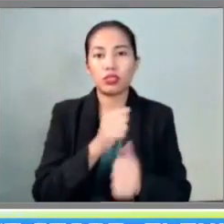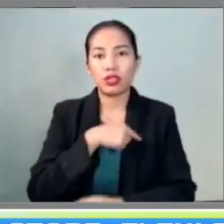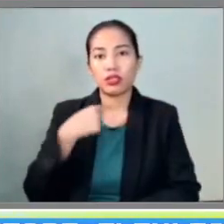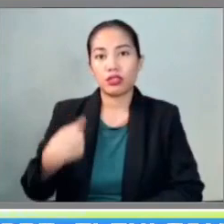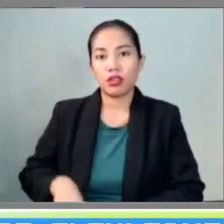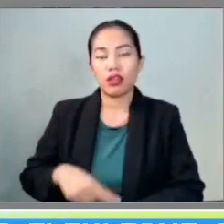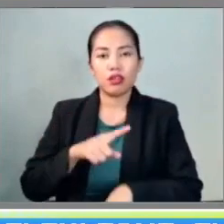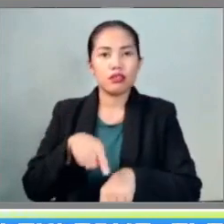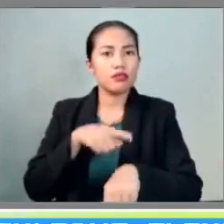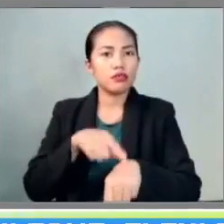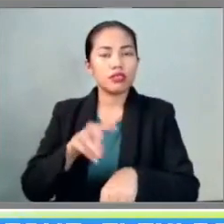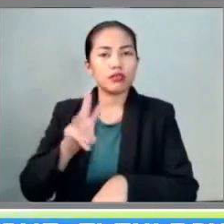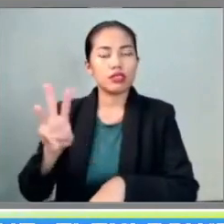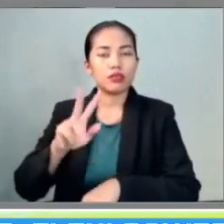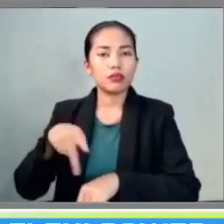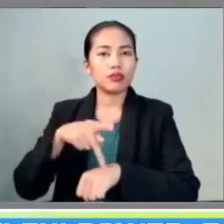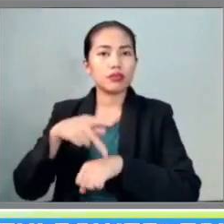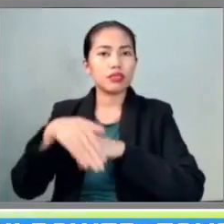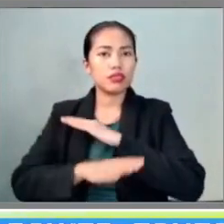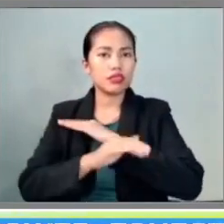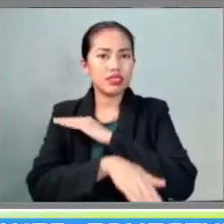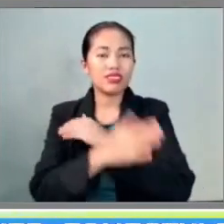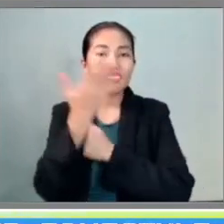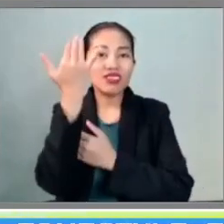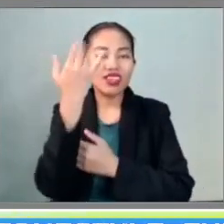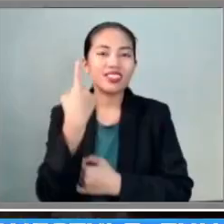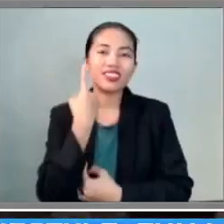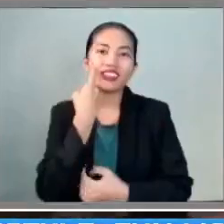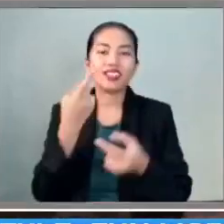sa pagitan ng mga barko ng China at Pilipinas.